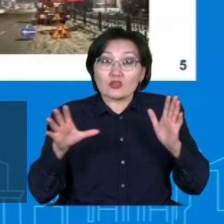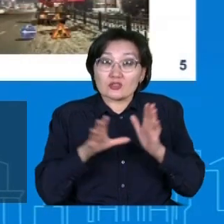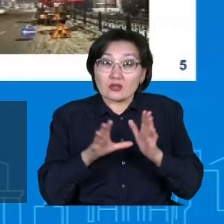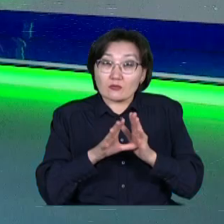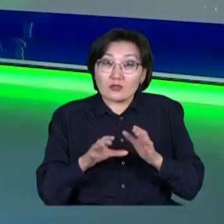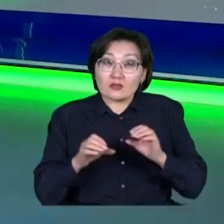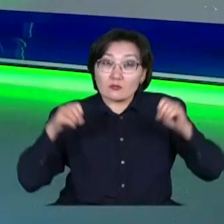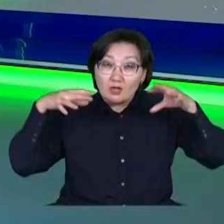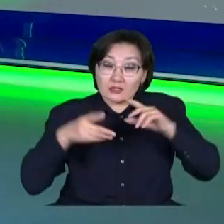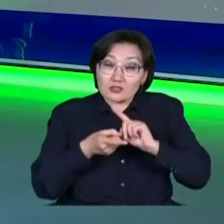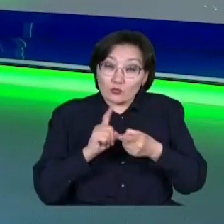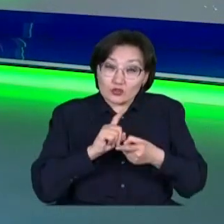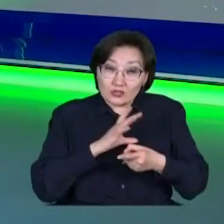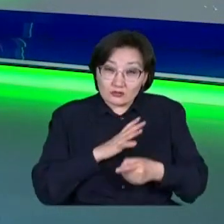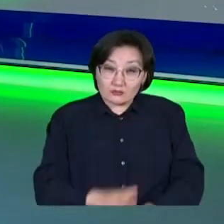ауыстырылды.